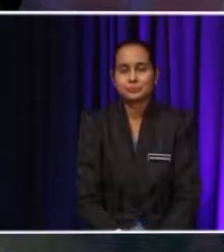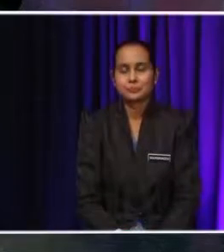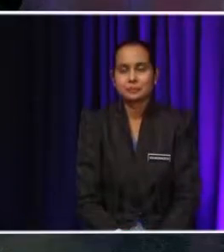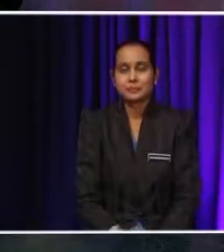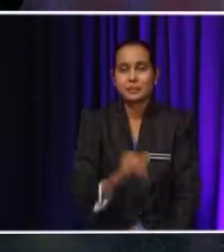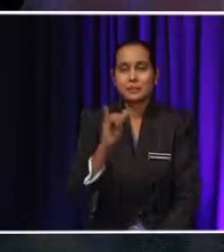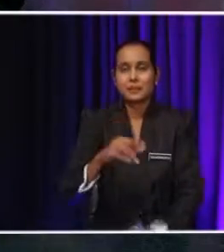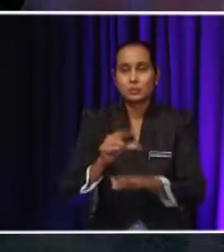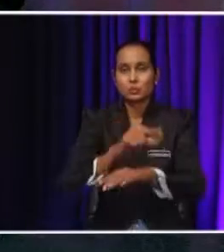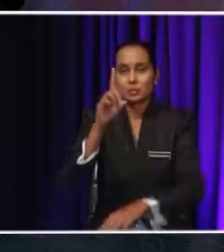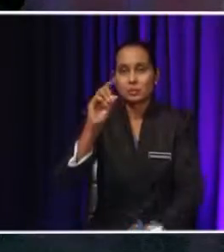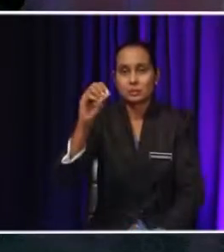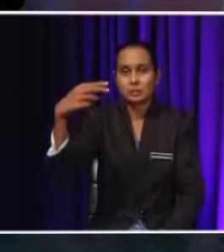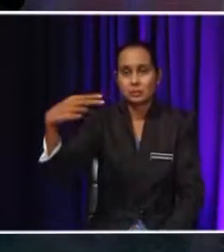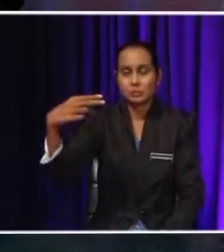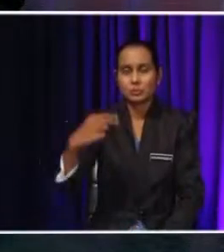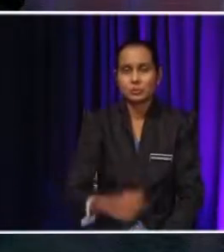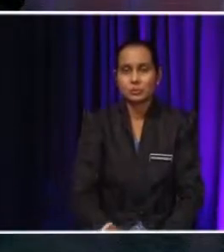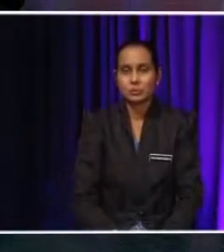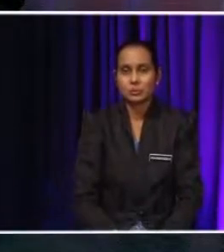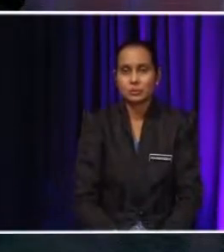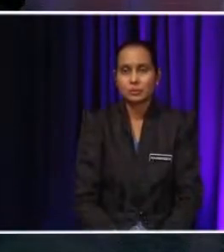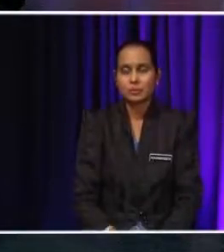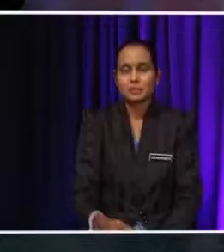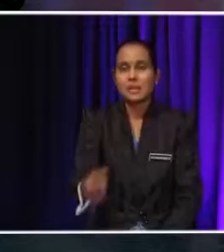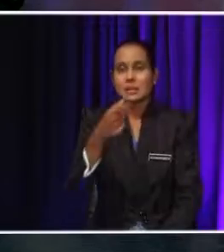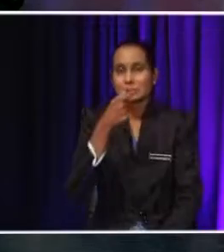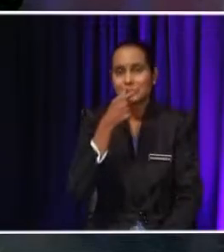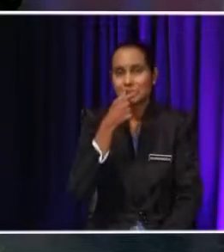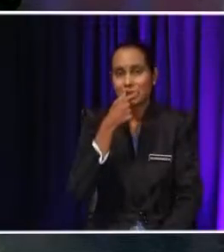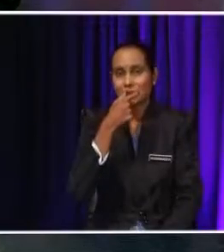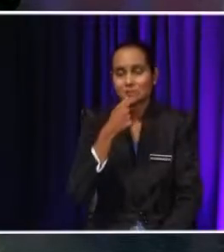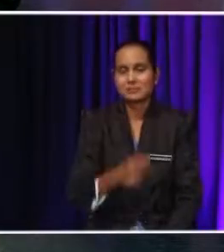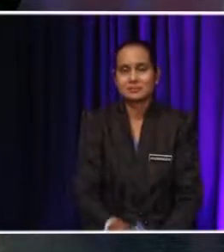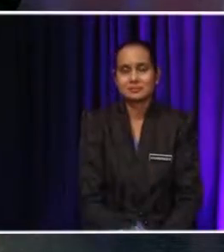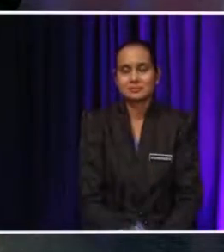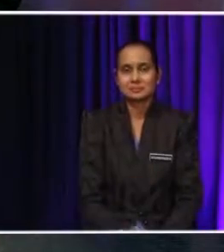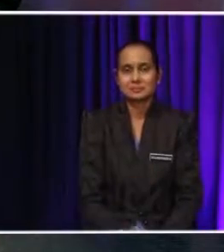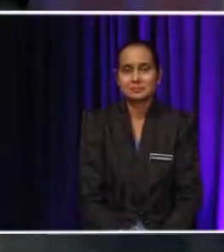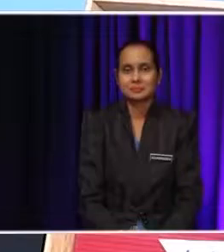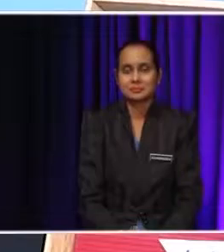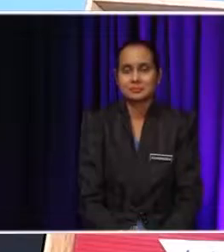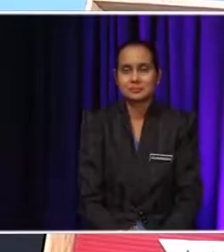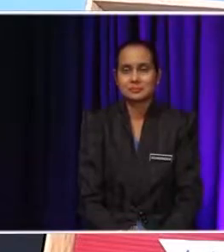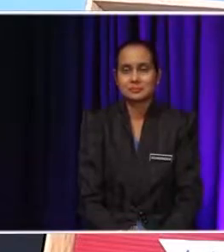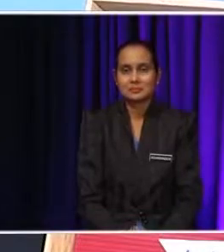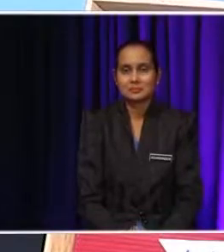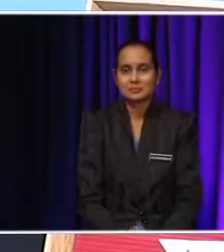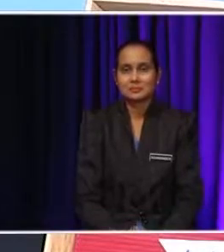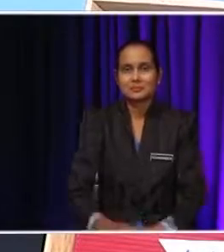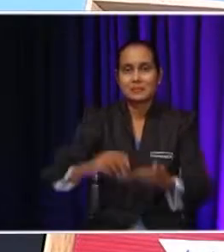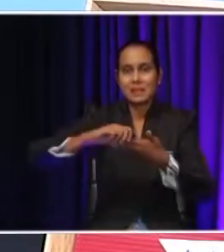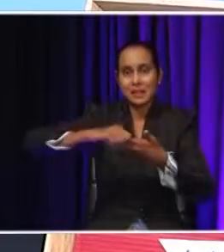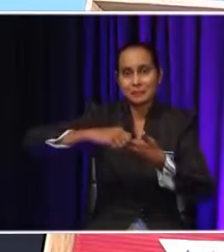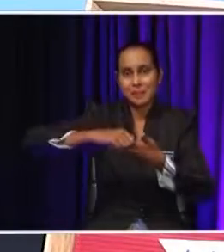menggunakan dua seperti tadi yaitu biskuit shop bread 1 ya kak